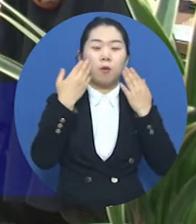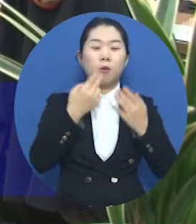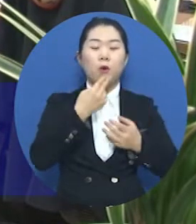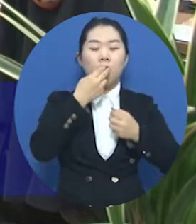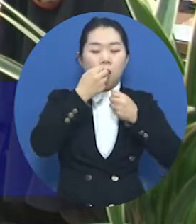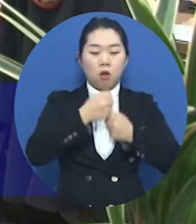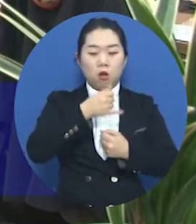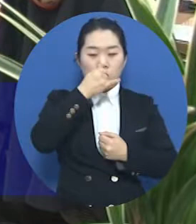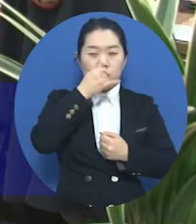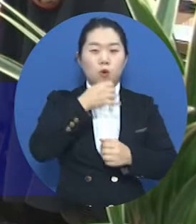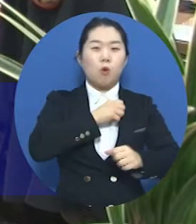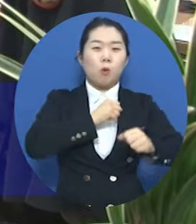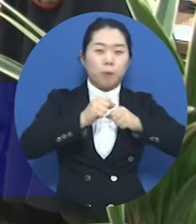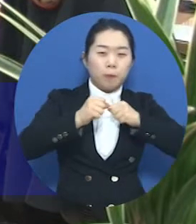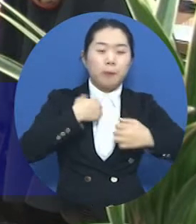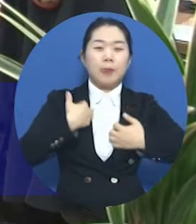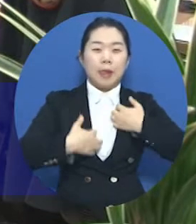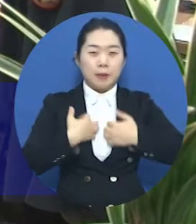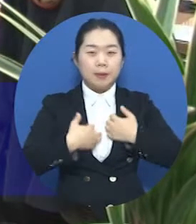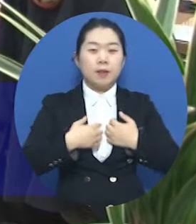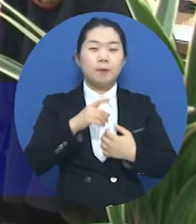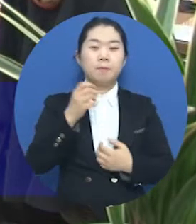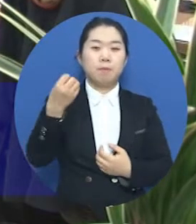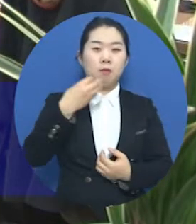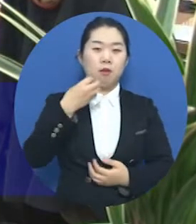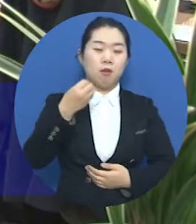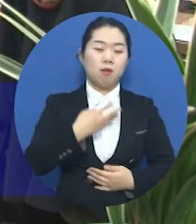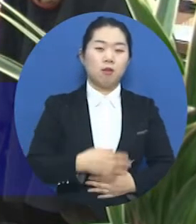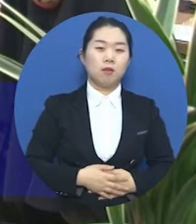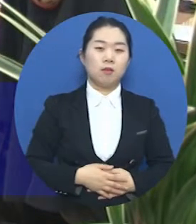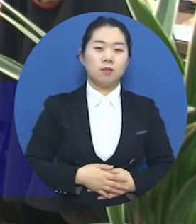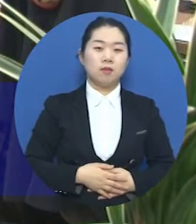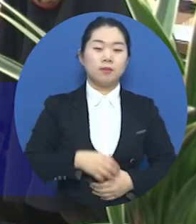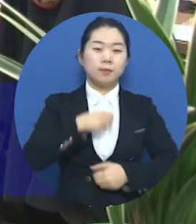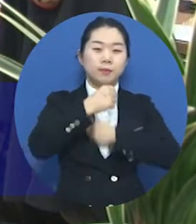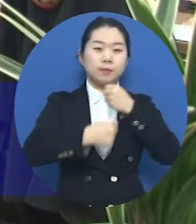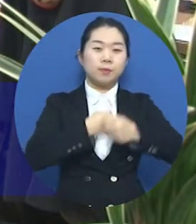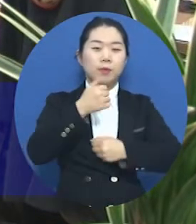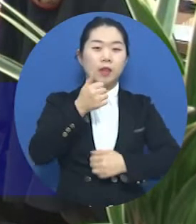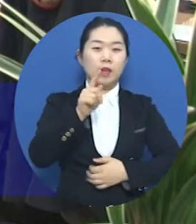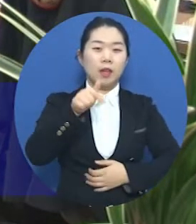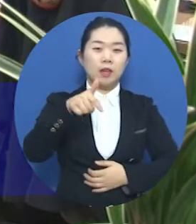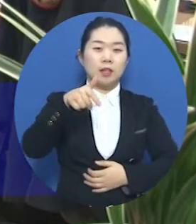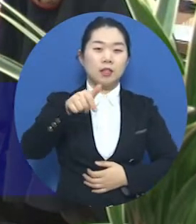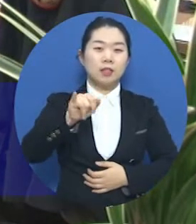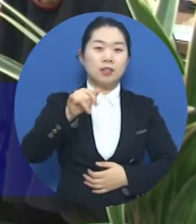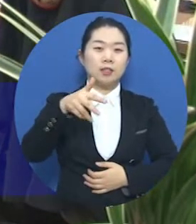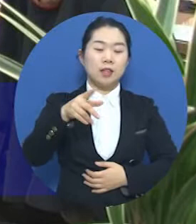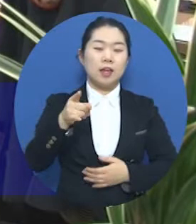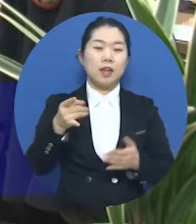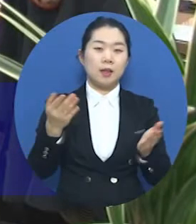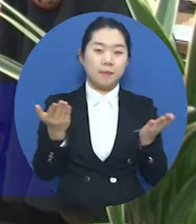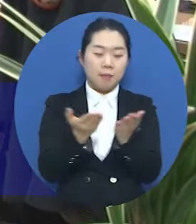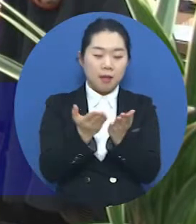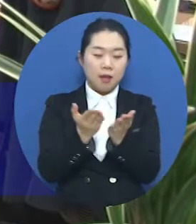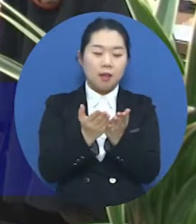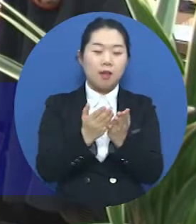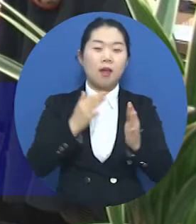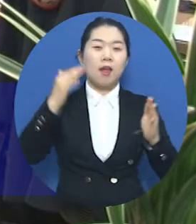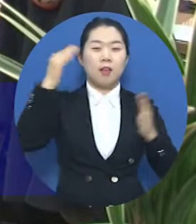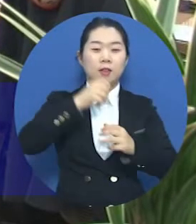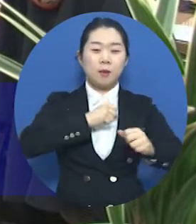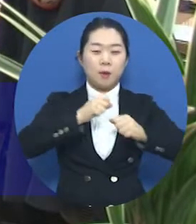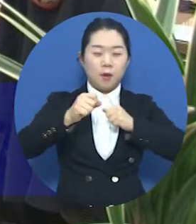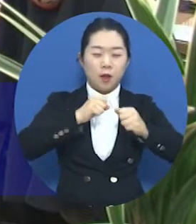살아있다, 학교가 활기차다 라는 말씀을 해주시거든요. 자유학기제 취지에 맞게 그 학생